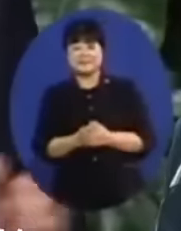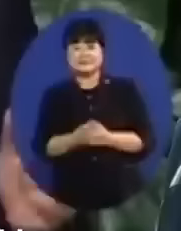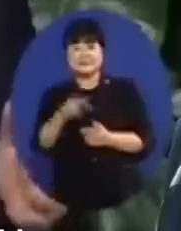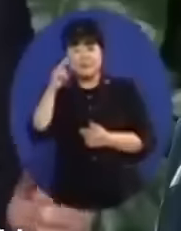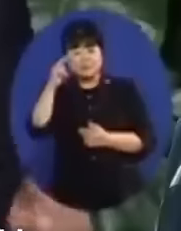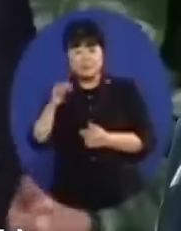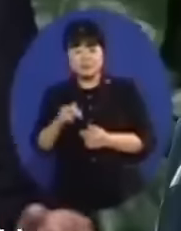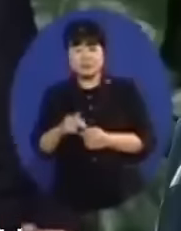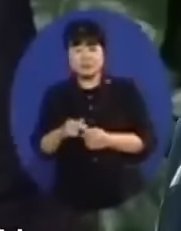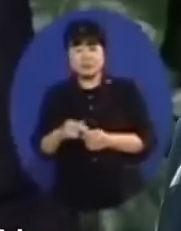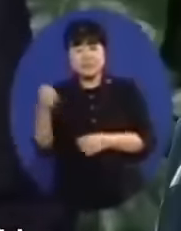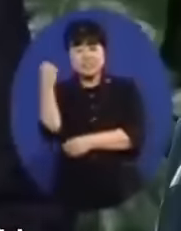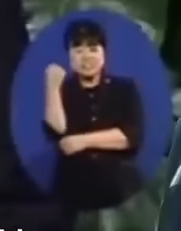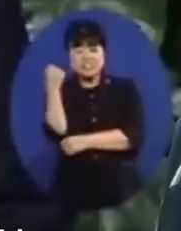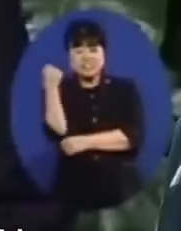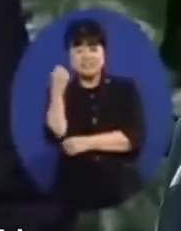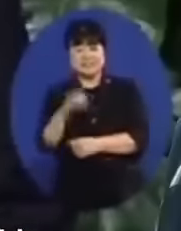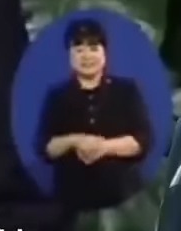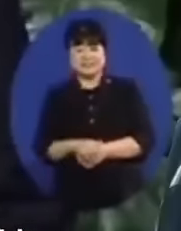미국을 뒤에 흔드는